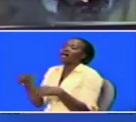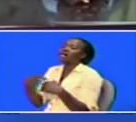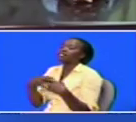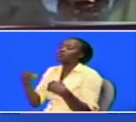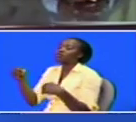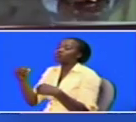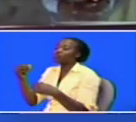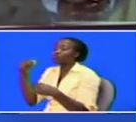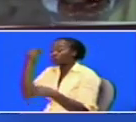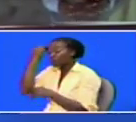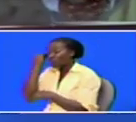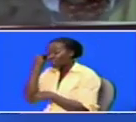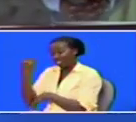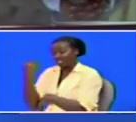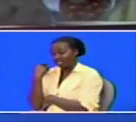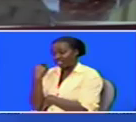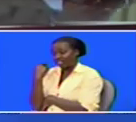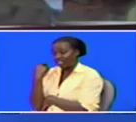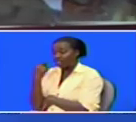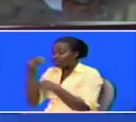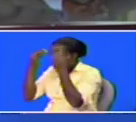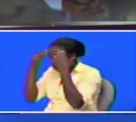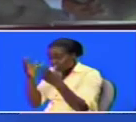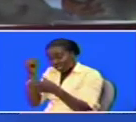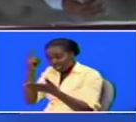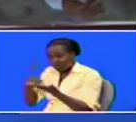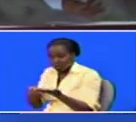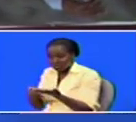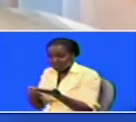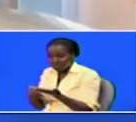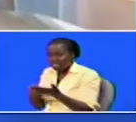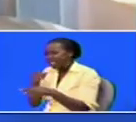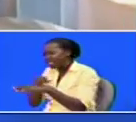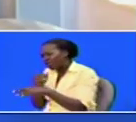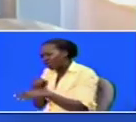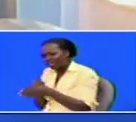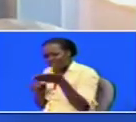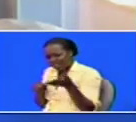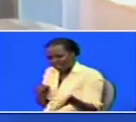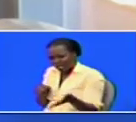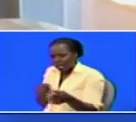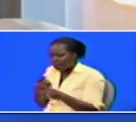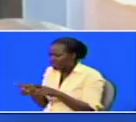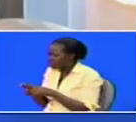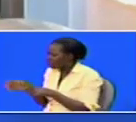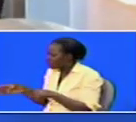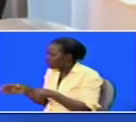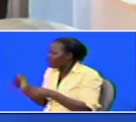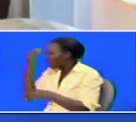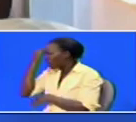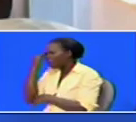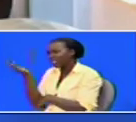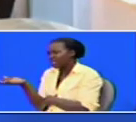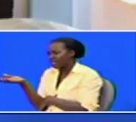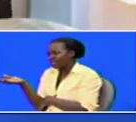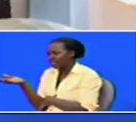ni jana. Sasa sijui tuelewe vipi kwamba wanatuita huku na upande huo wametupeleka kotini,